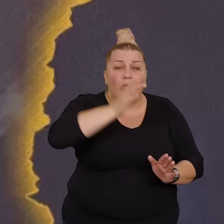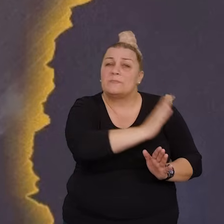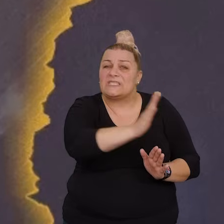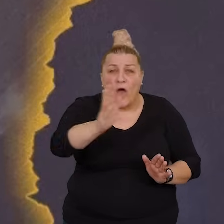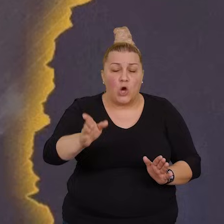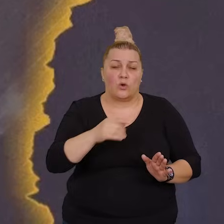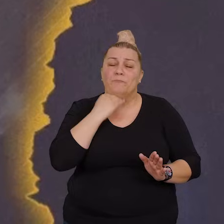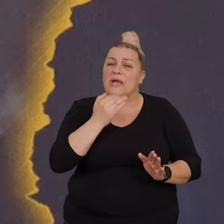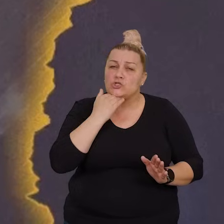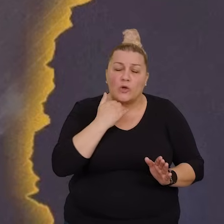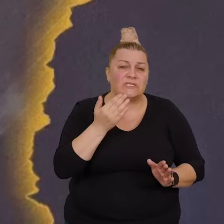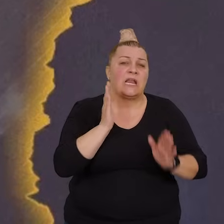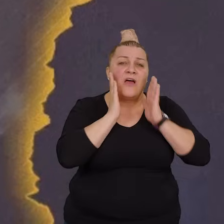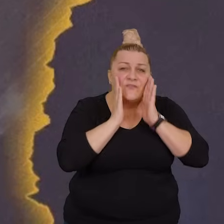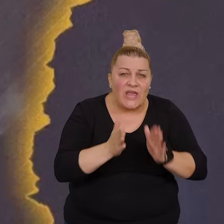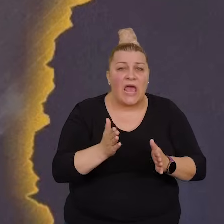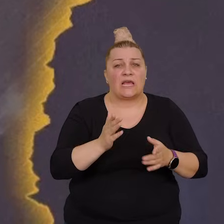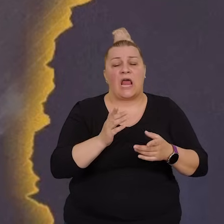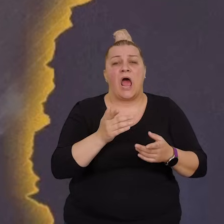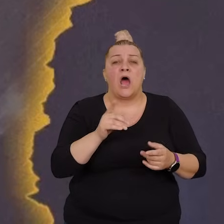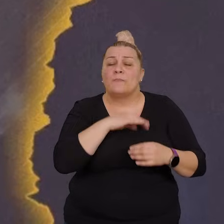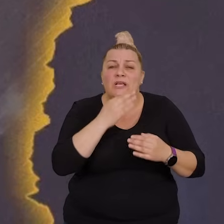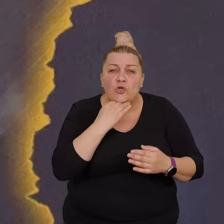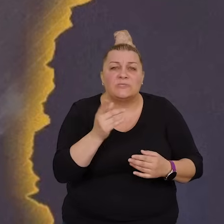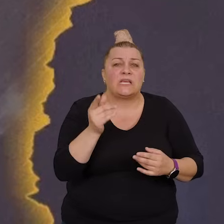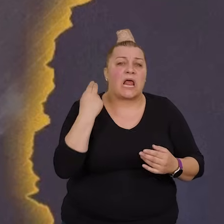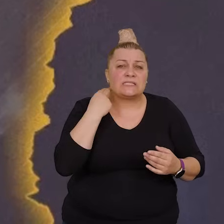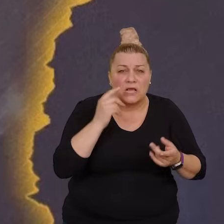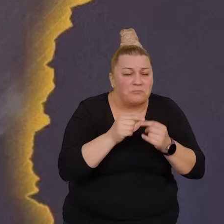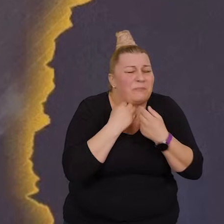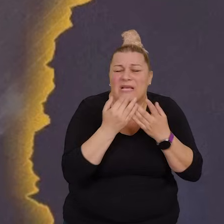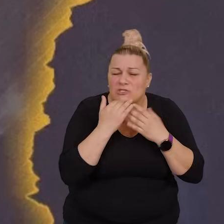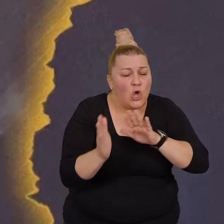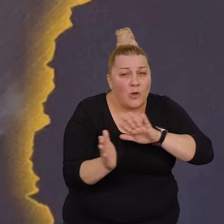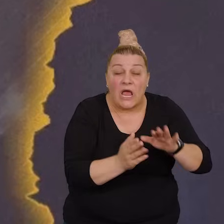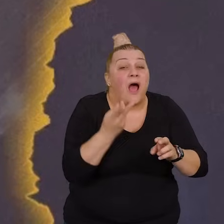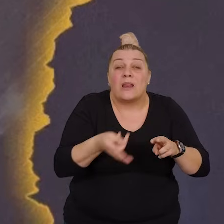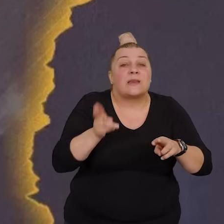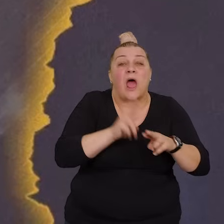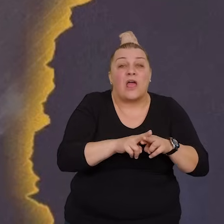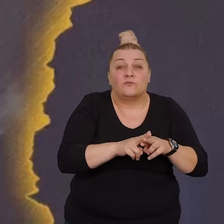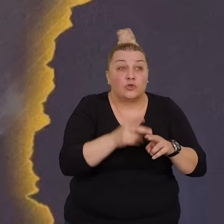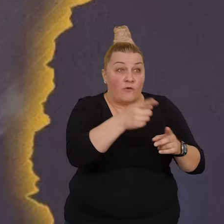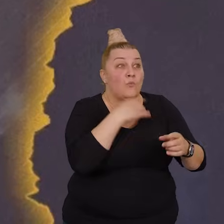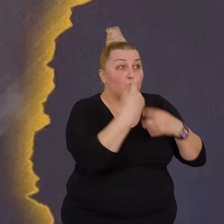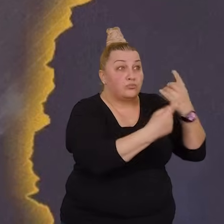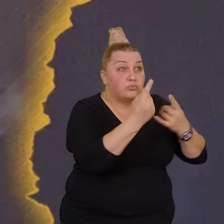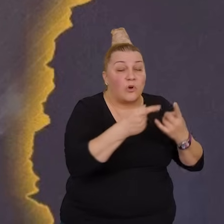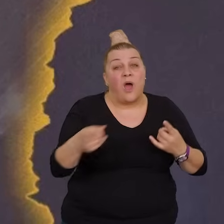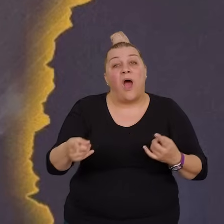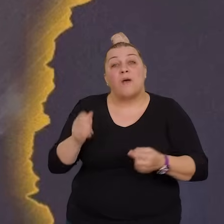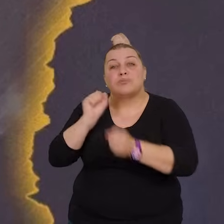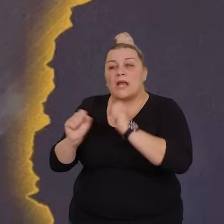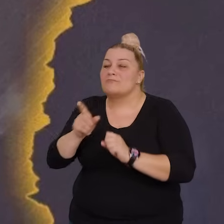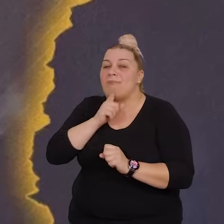vjerskoj, političkoj, seksualnoj, ne znam kojoj. Međutim, najugroženija vrsta su hrvatski branitelji, apsolutno. Danas u Hrvatskoj o tom se